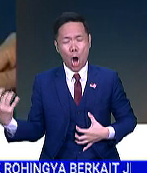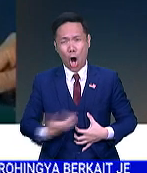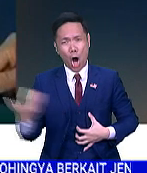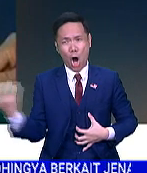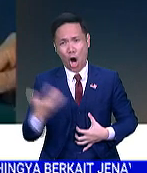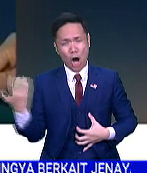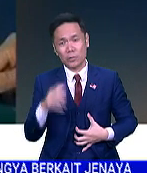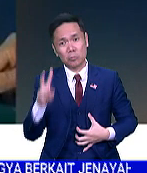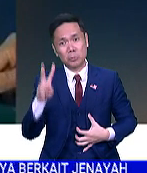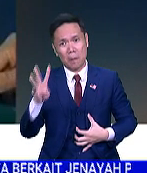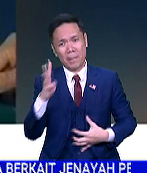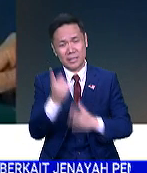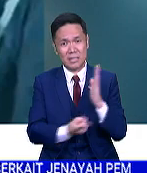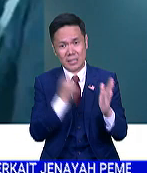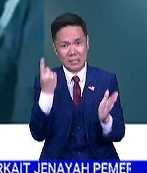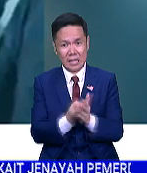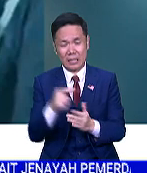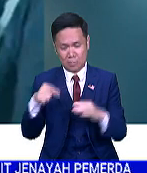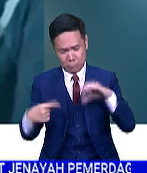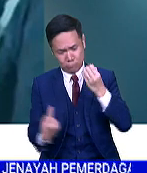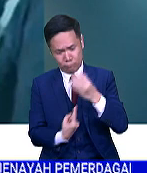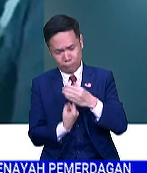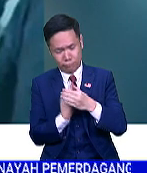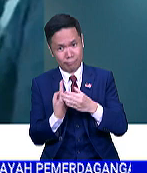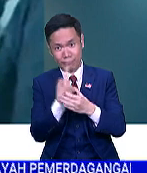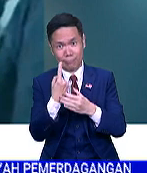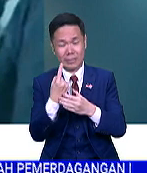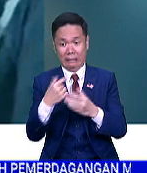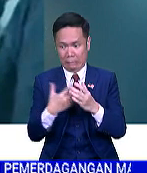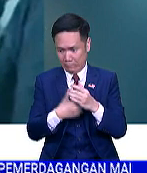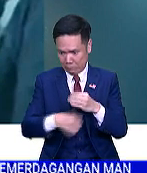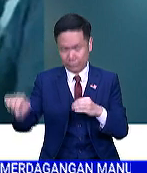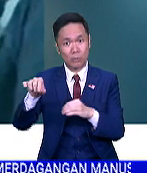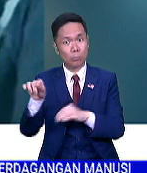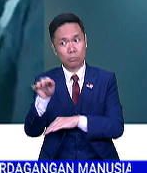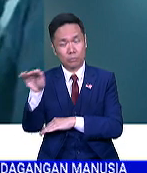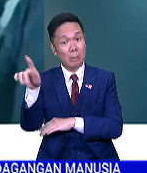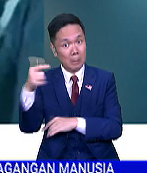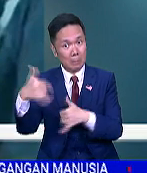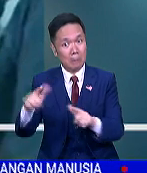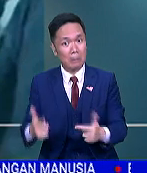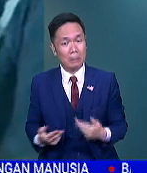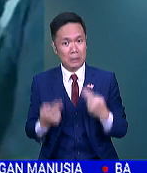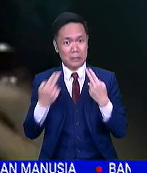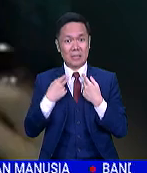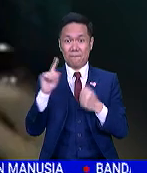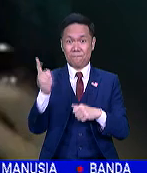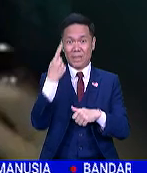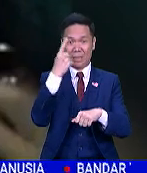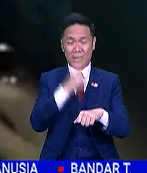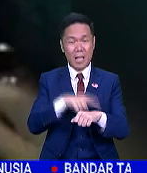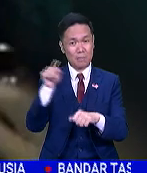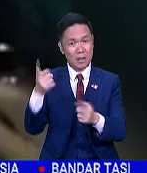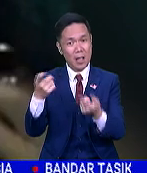selama 24 jam. Haiwan itu masih hidup ketika dikeluarkan doktor. Ini bukan kes pertama